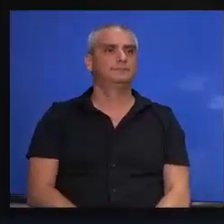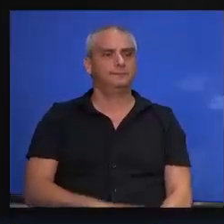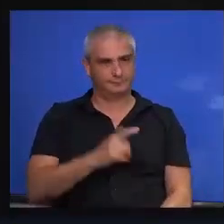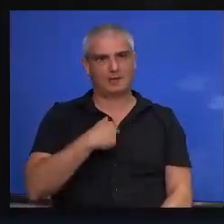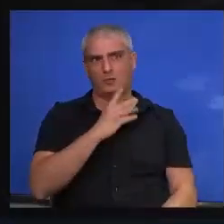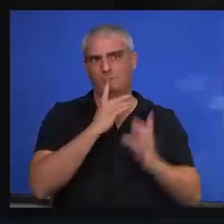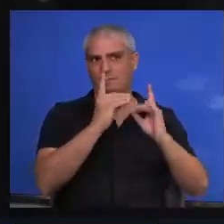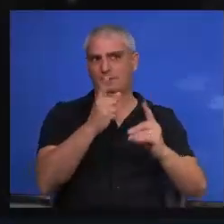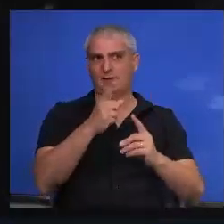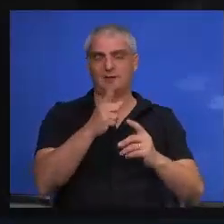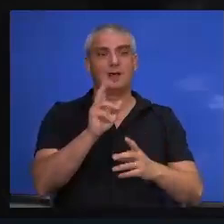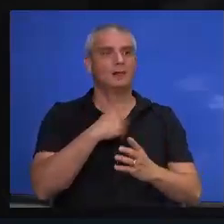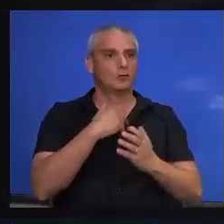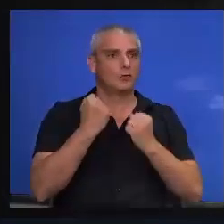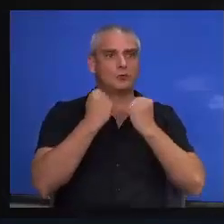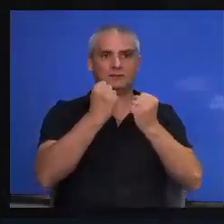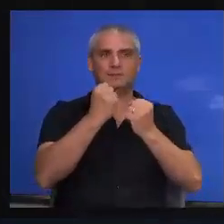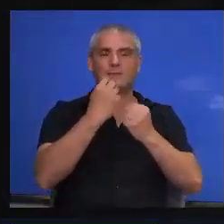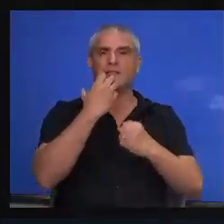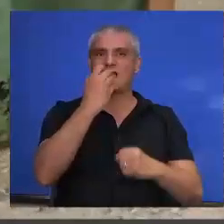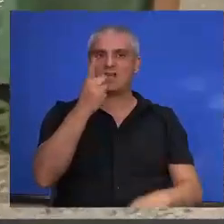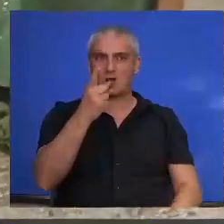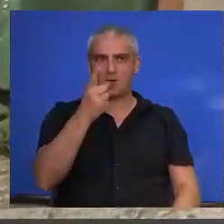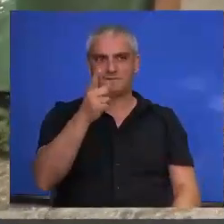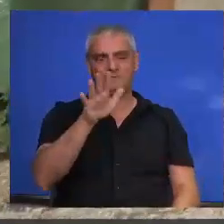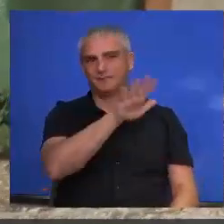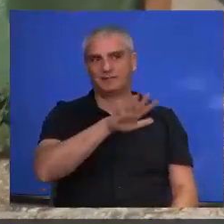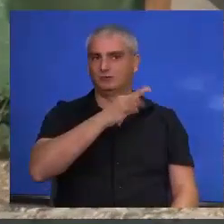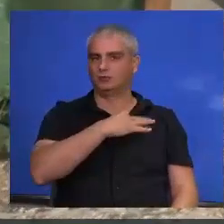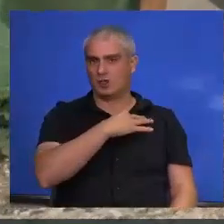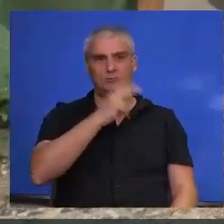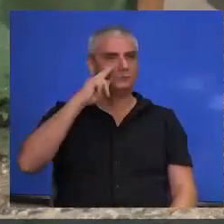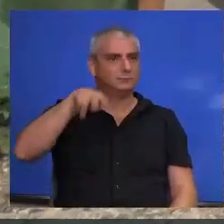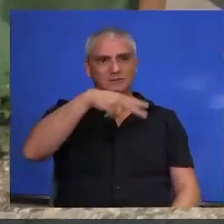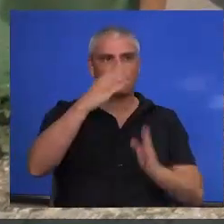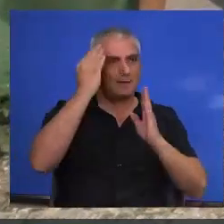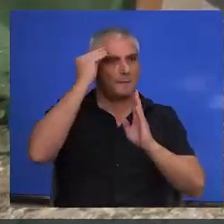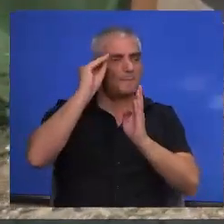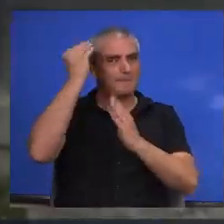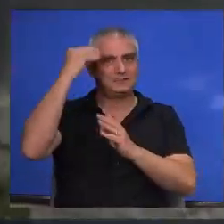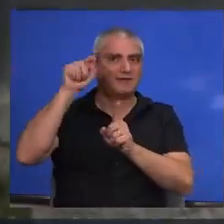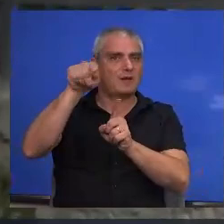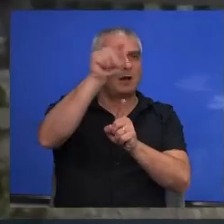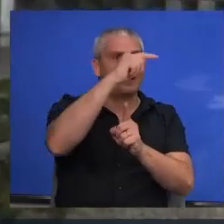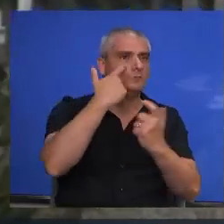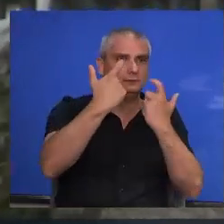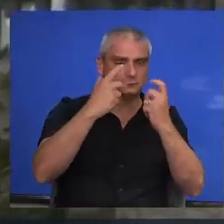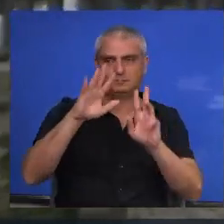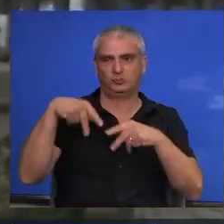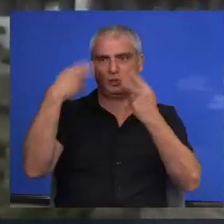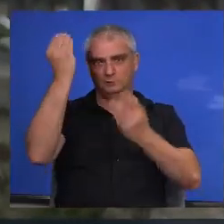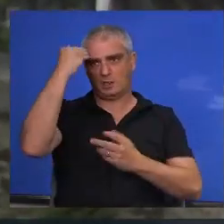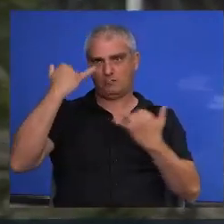אנחנו ניסע כרגע לכיוון נווה יעקב, באזור הגזרה שלנו, נסייר שם בין בתי הספר שחזרו ללימודים היום,